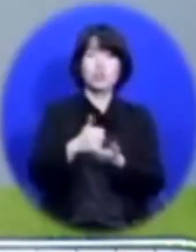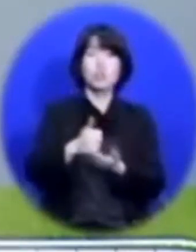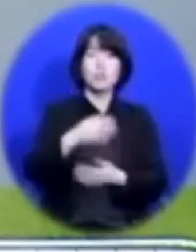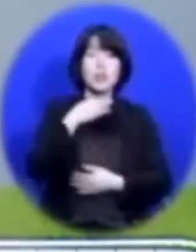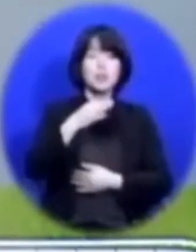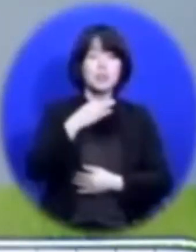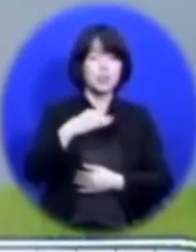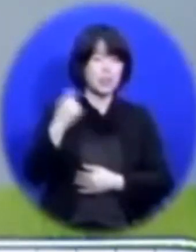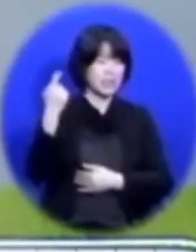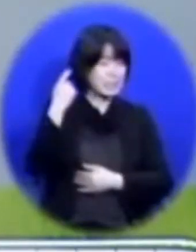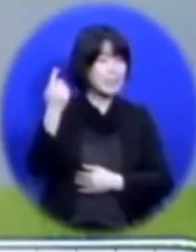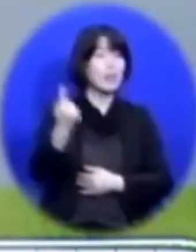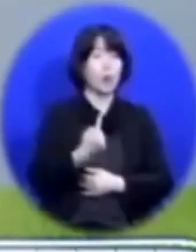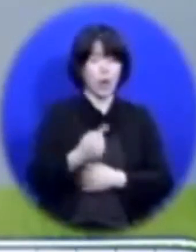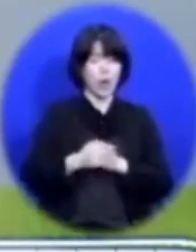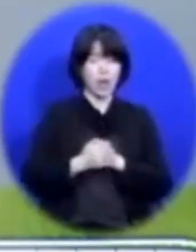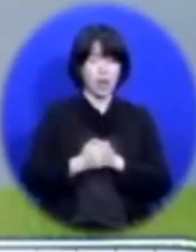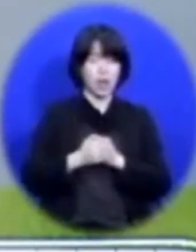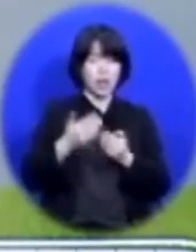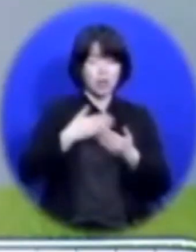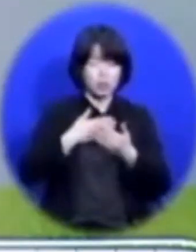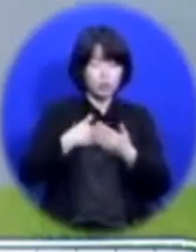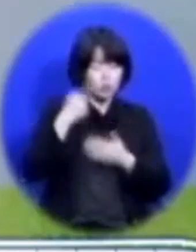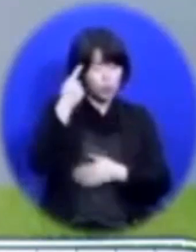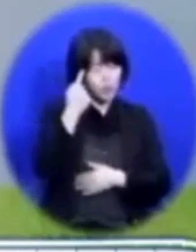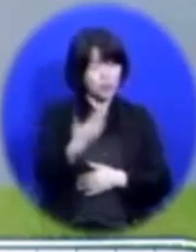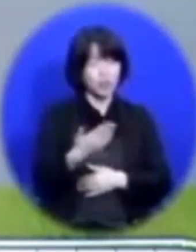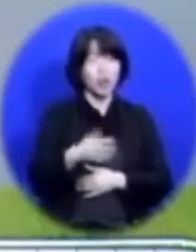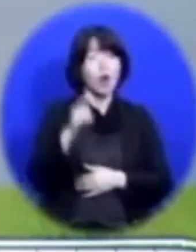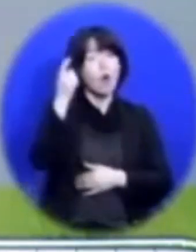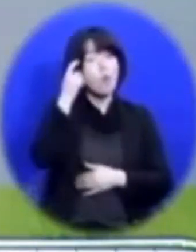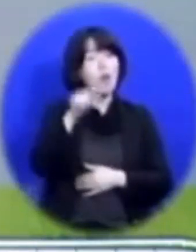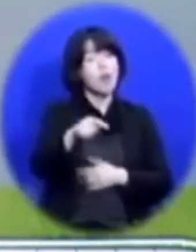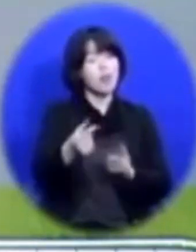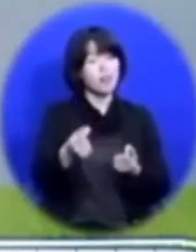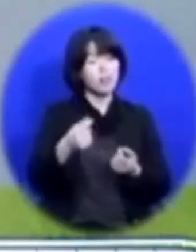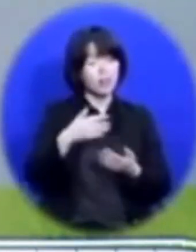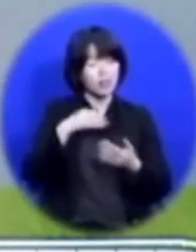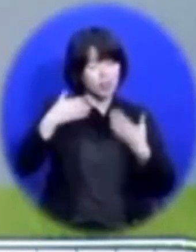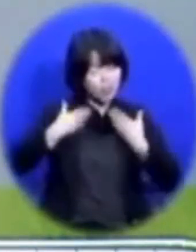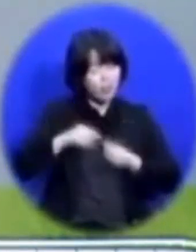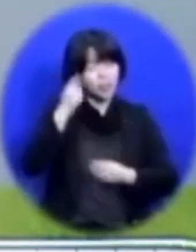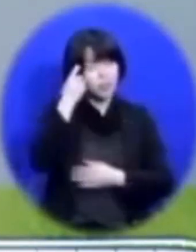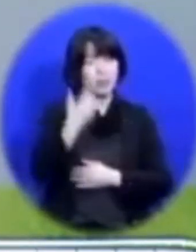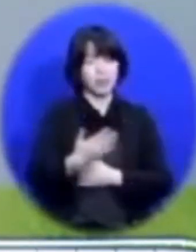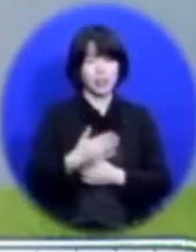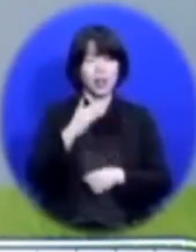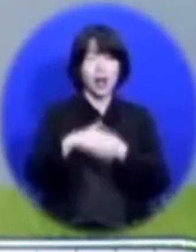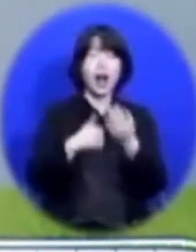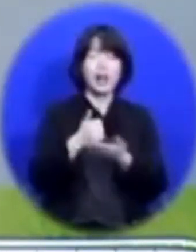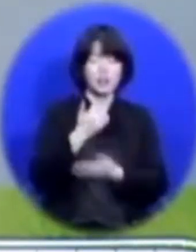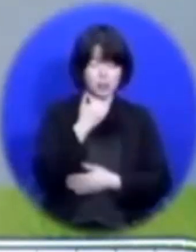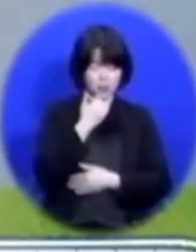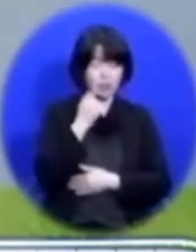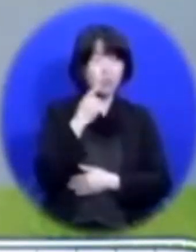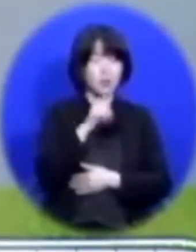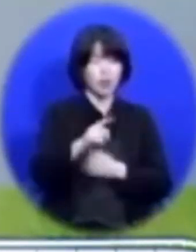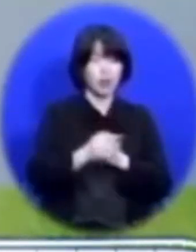주님의음성을듣게될것입니다."두려우십니까?왜 그렇게낙심하십니까?하나님을기다리십시오."